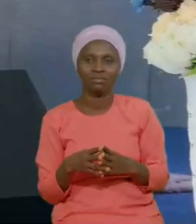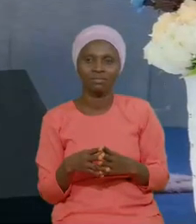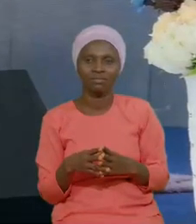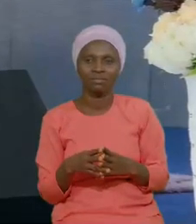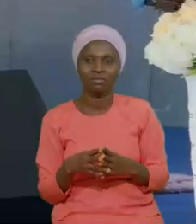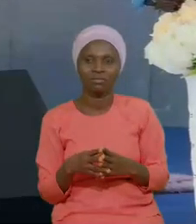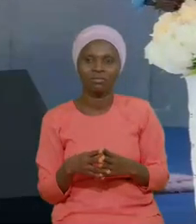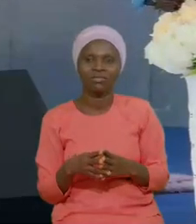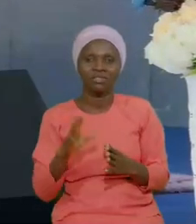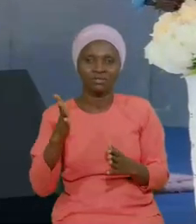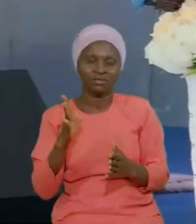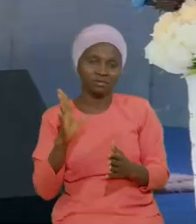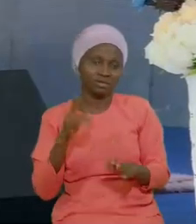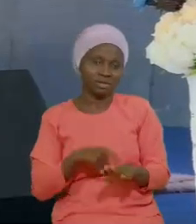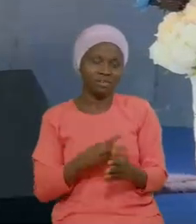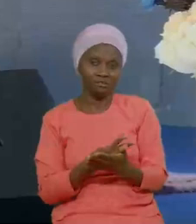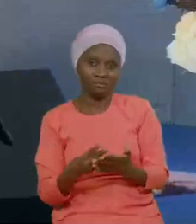Deuxième fois, il échoue encore.